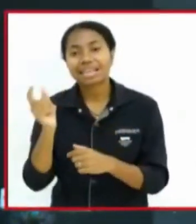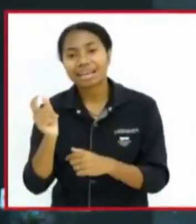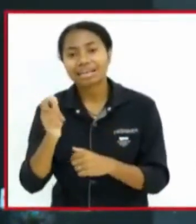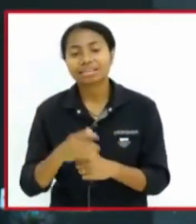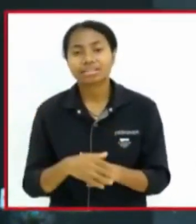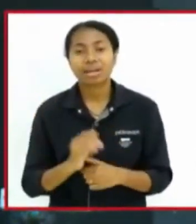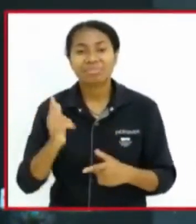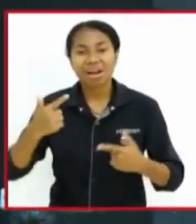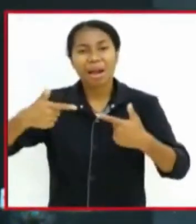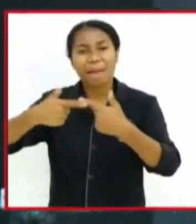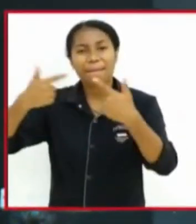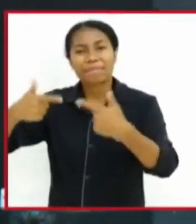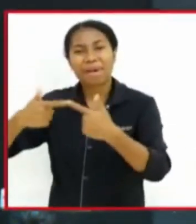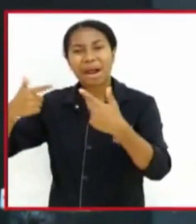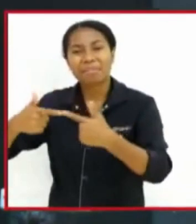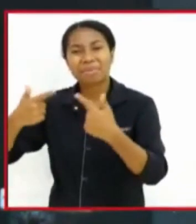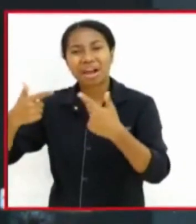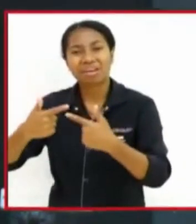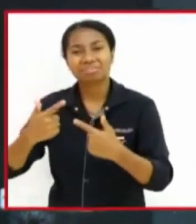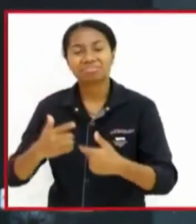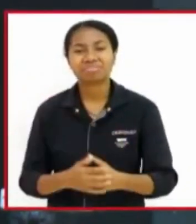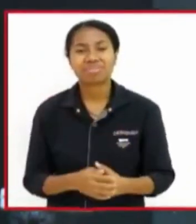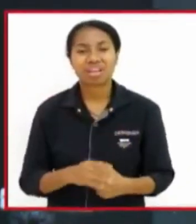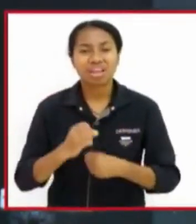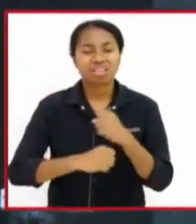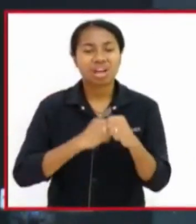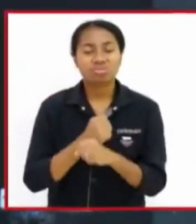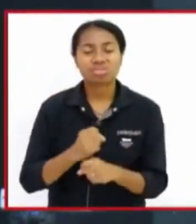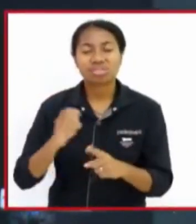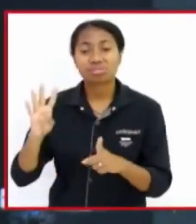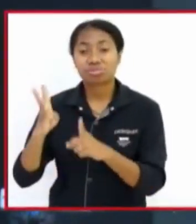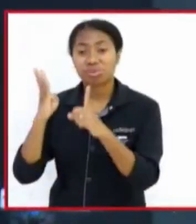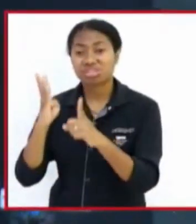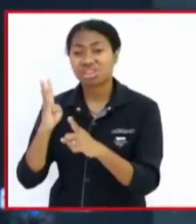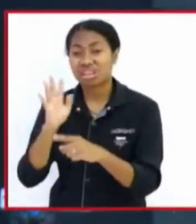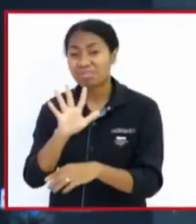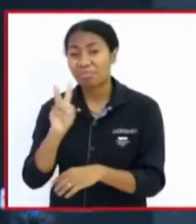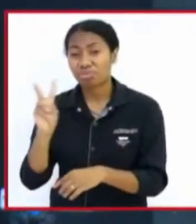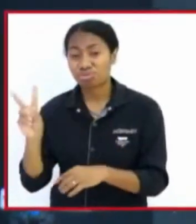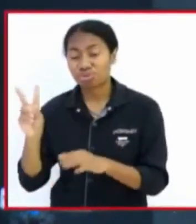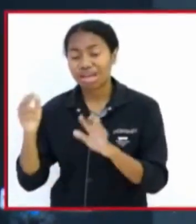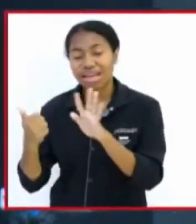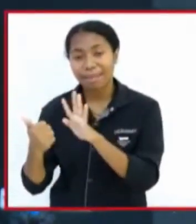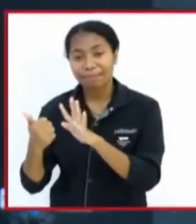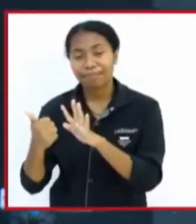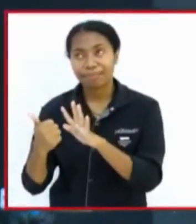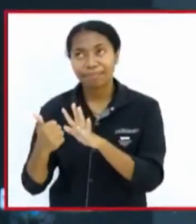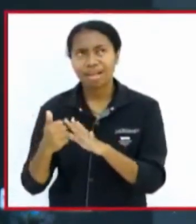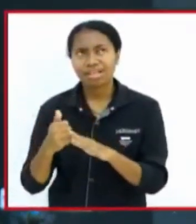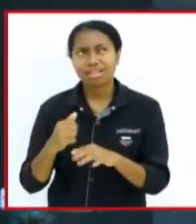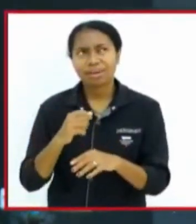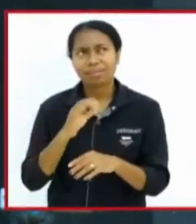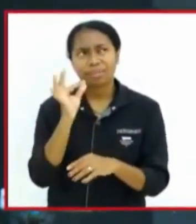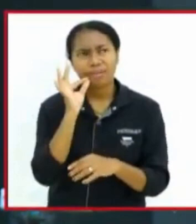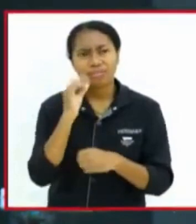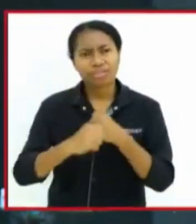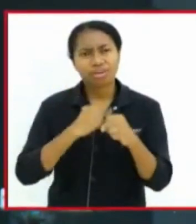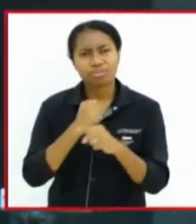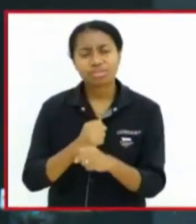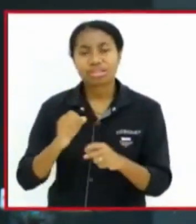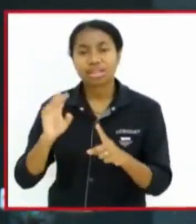perang tak bisa dielakan lagi tahun 1956 yang terkenal sebagai perang